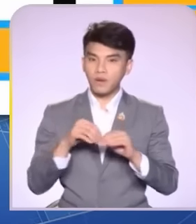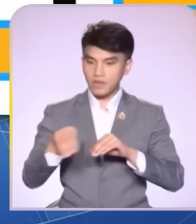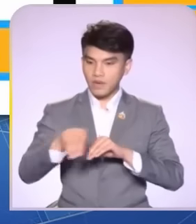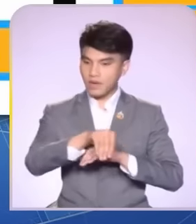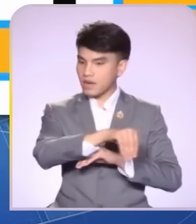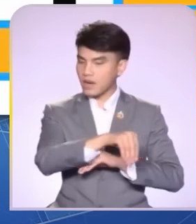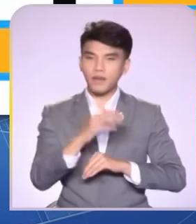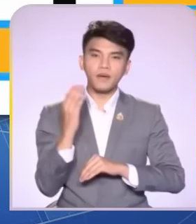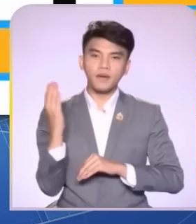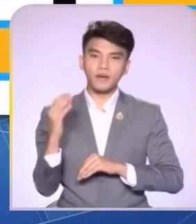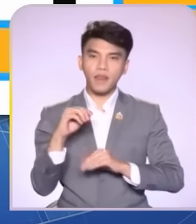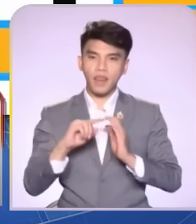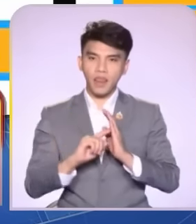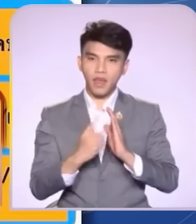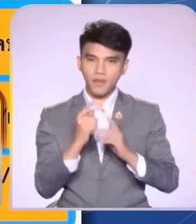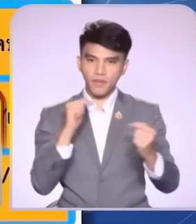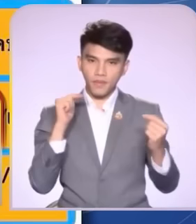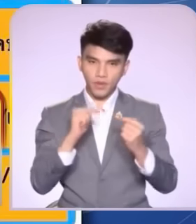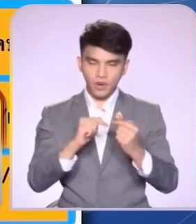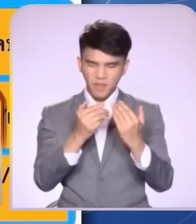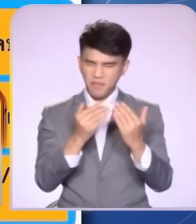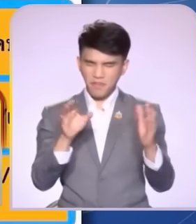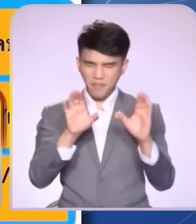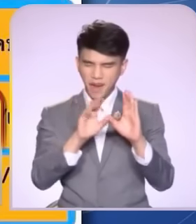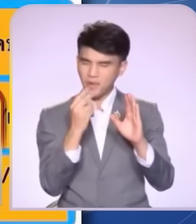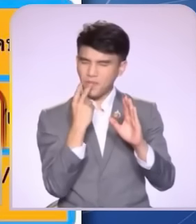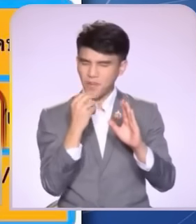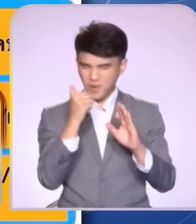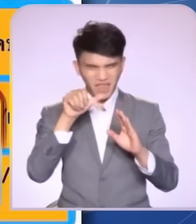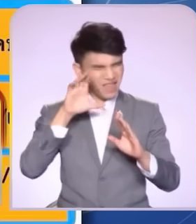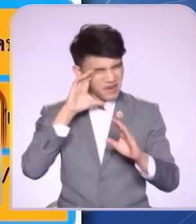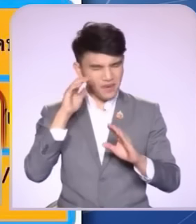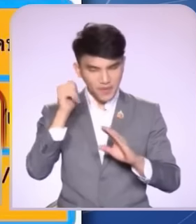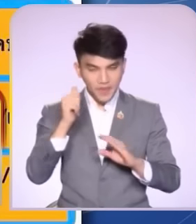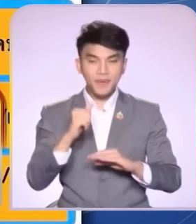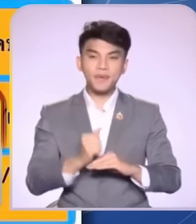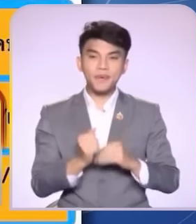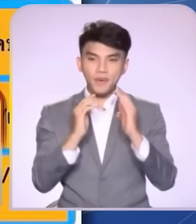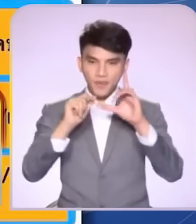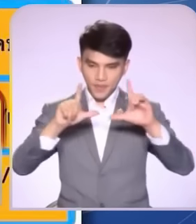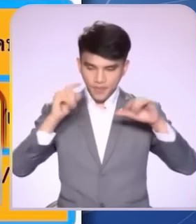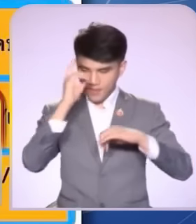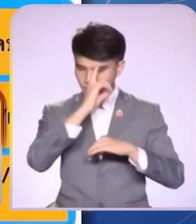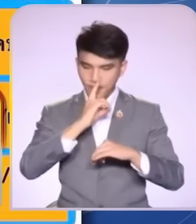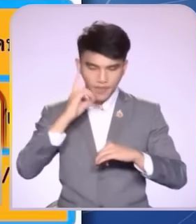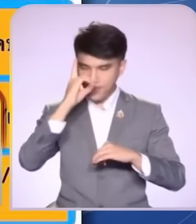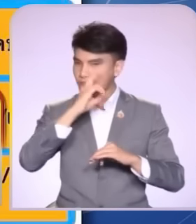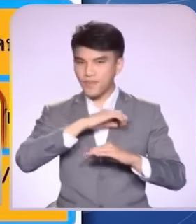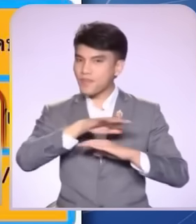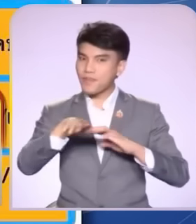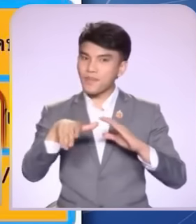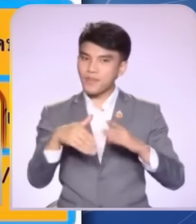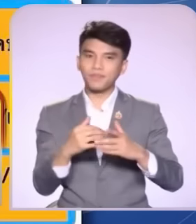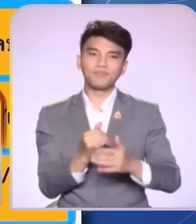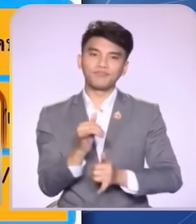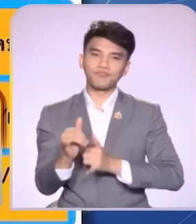ยักษ์ใหญ่ดังกล่าวเริ่มต้นจากการสร้างภาพลักษณ์ให้ดูน่าเชื่อถือนำคนดังดารานักแสดงมากหน้